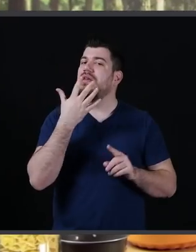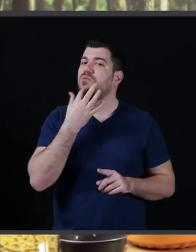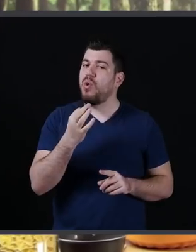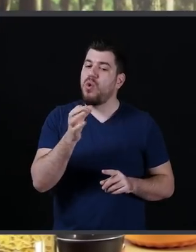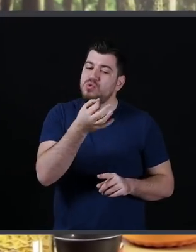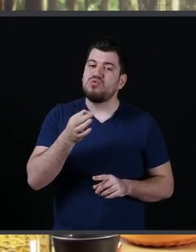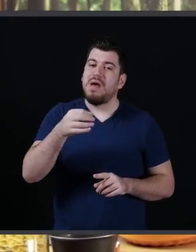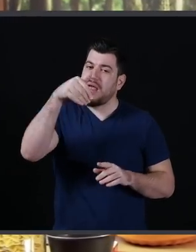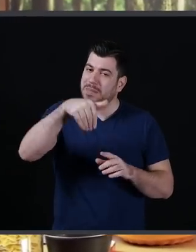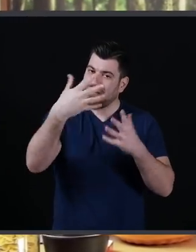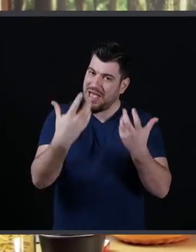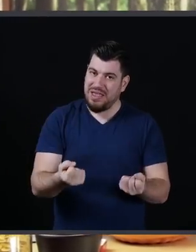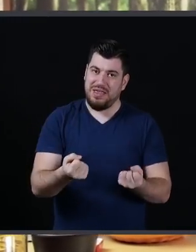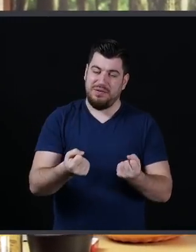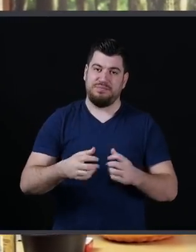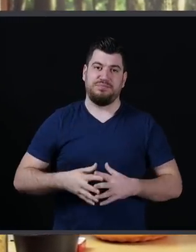Να είστε υπομονωτικοί